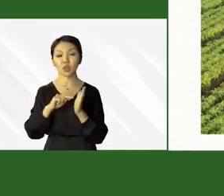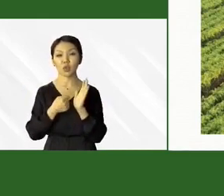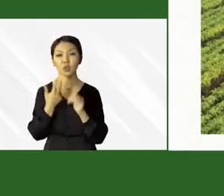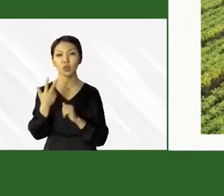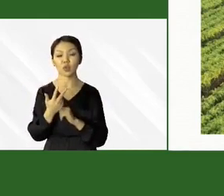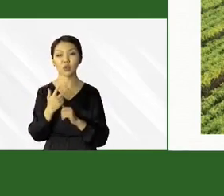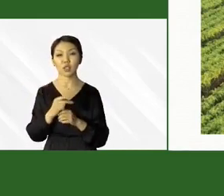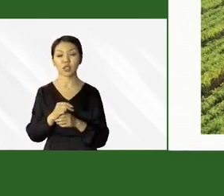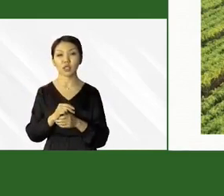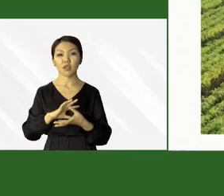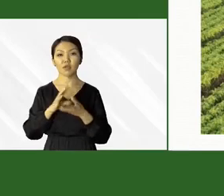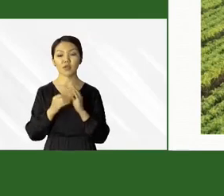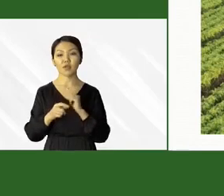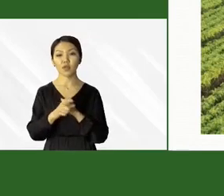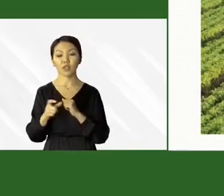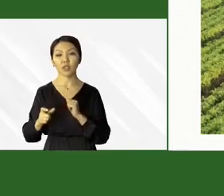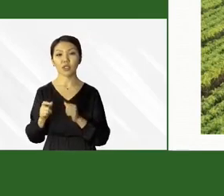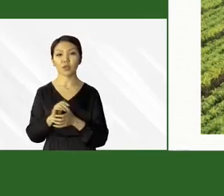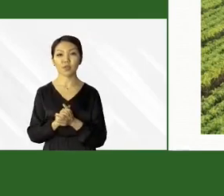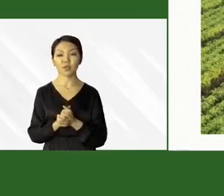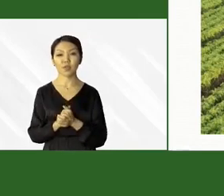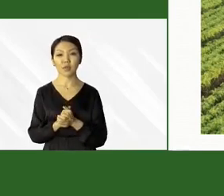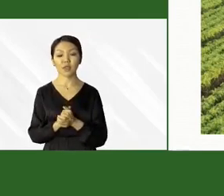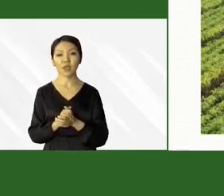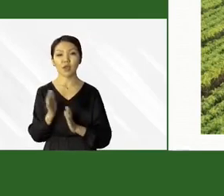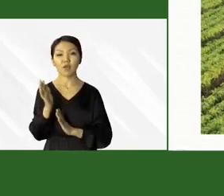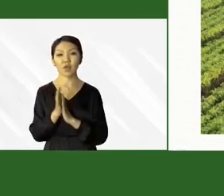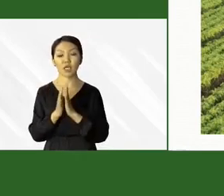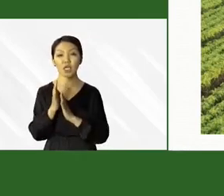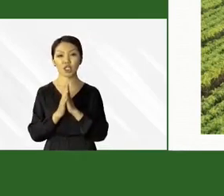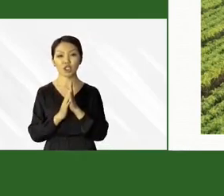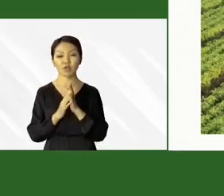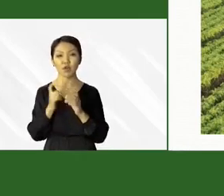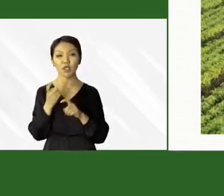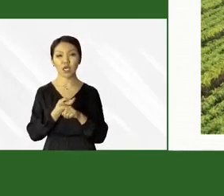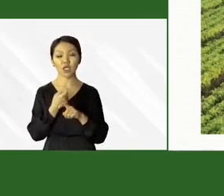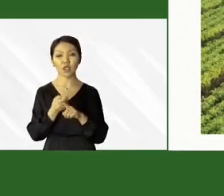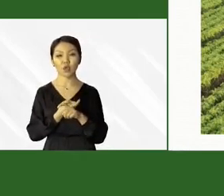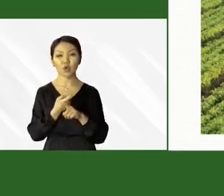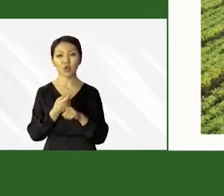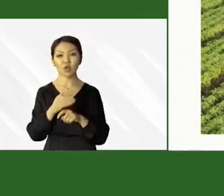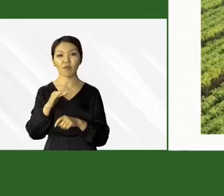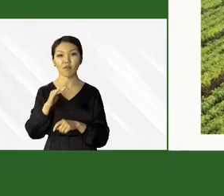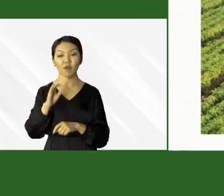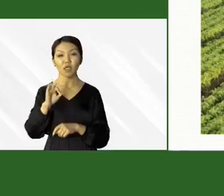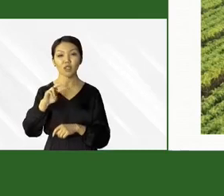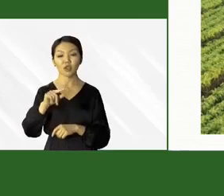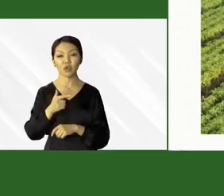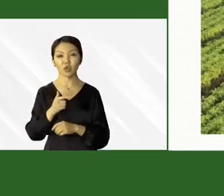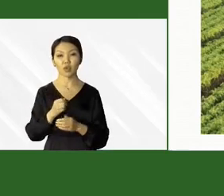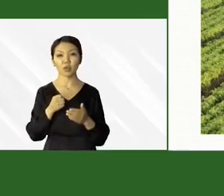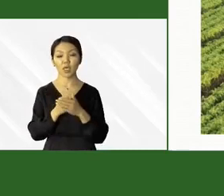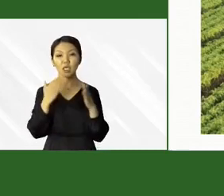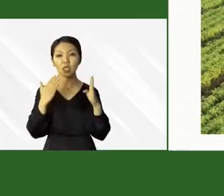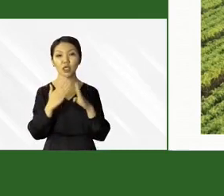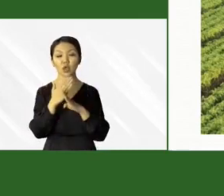обеспечения местных потребностей выращивают картофель, овощные и бахчевые культуры, фасоль, в предгорьях